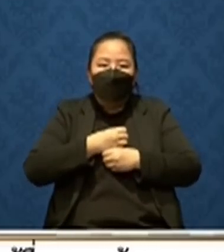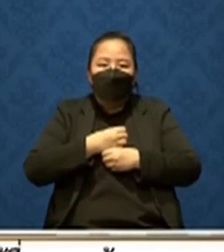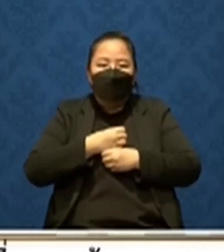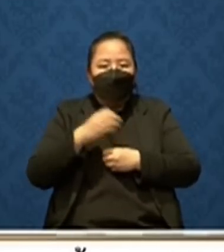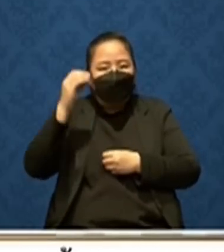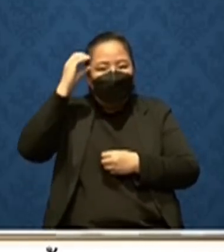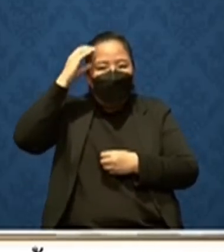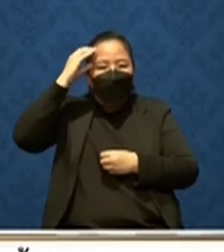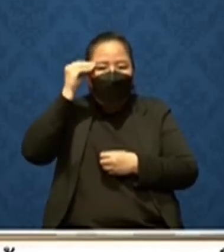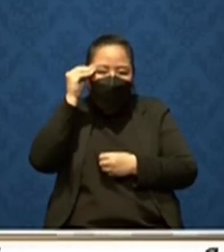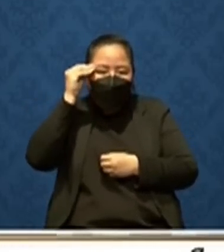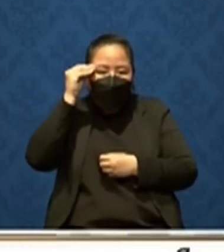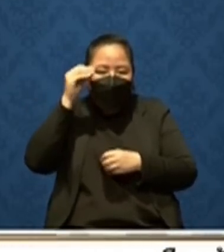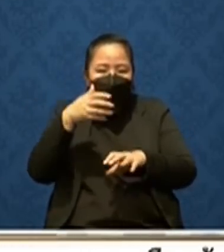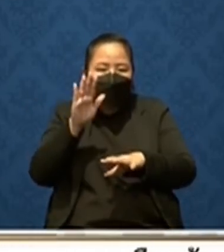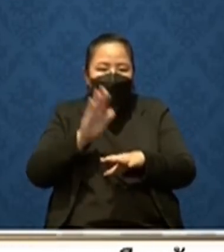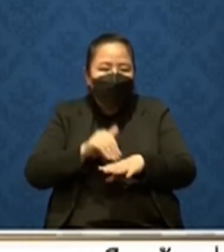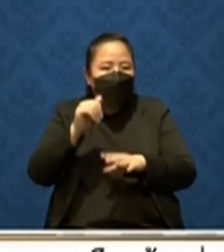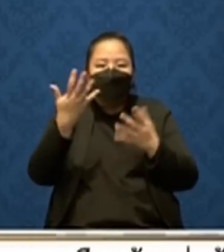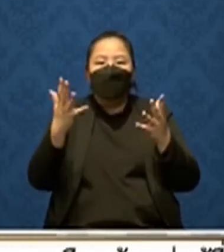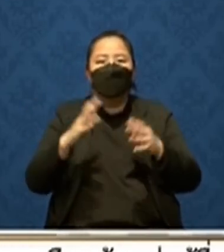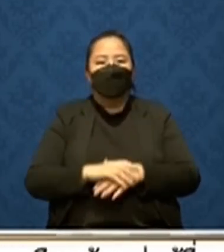ไร้ความรู้ความสามารถที่ผมพูดมา